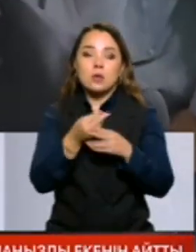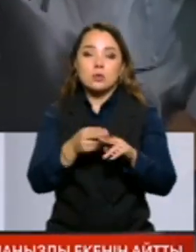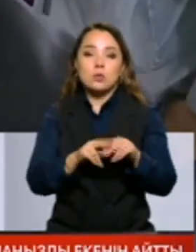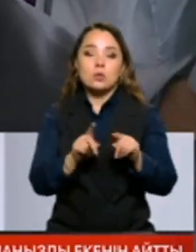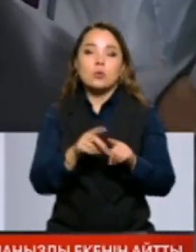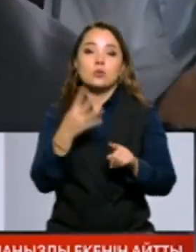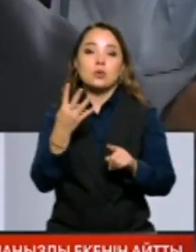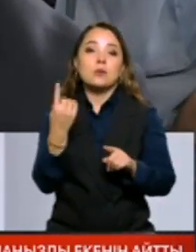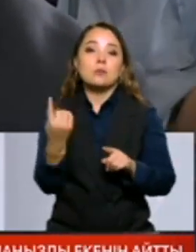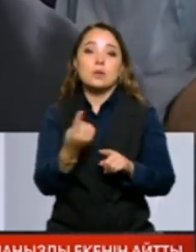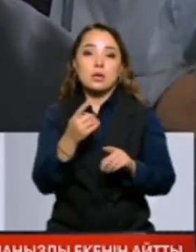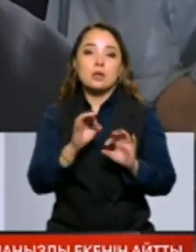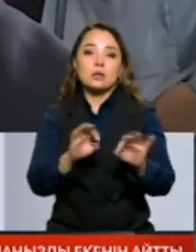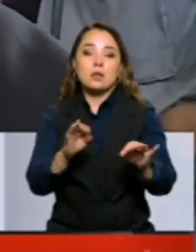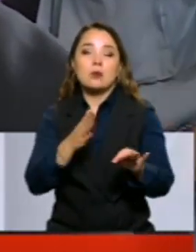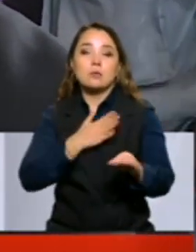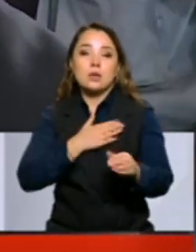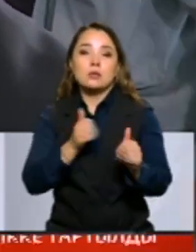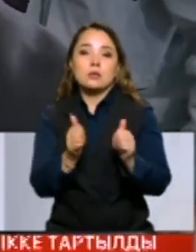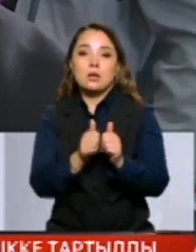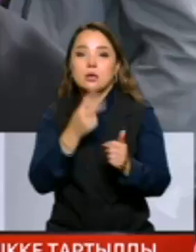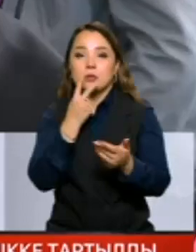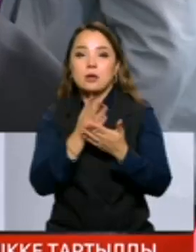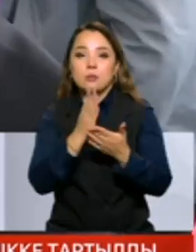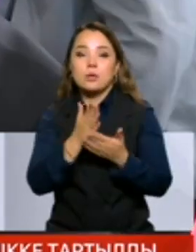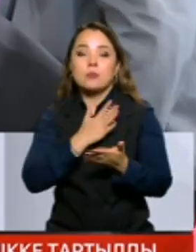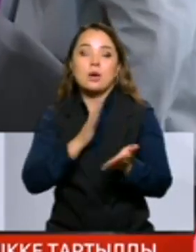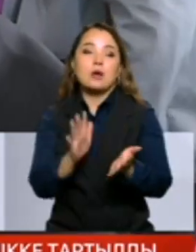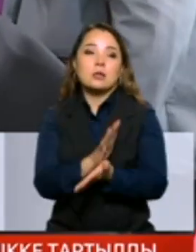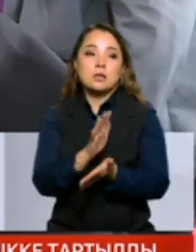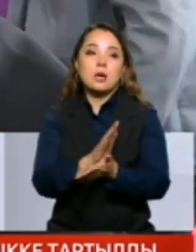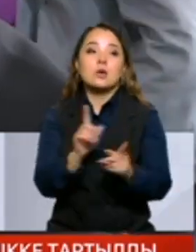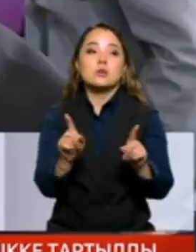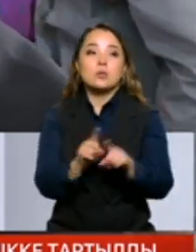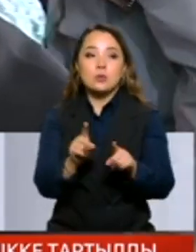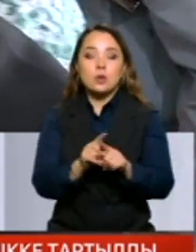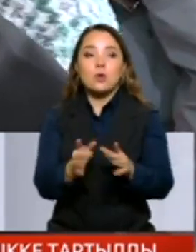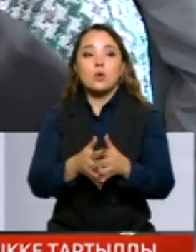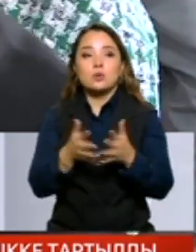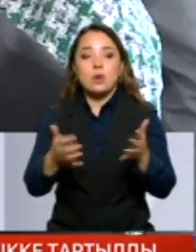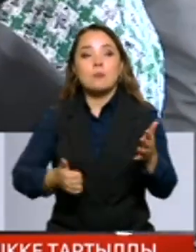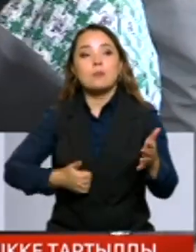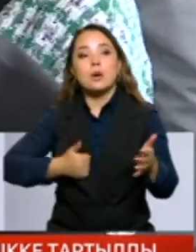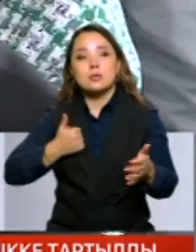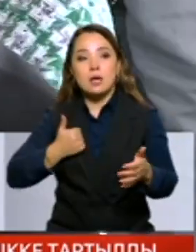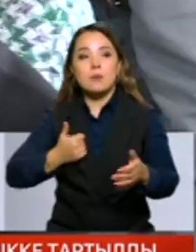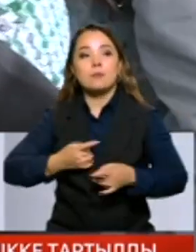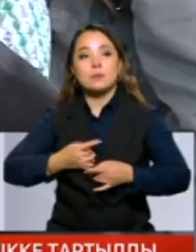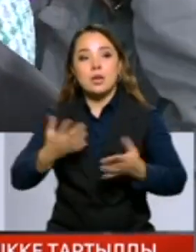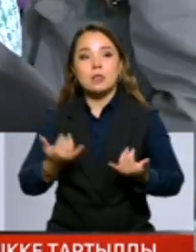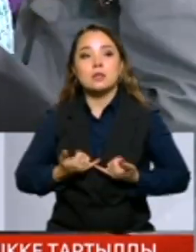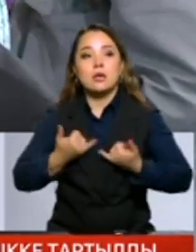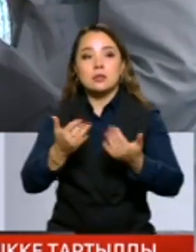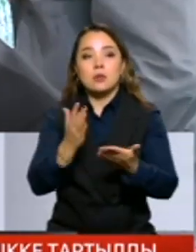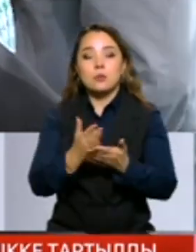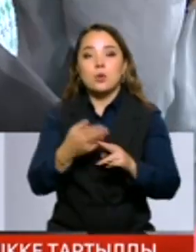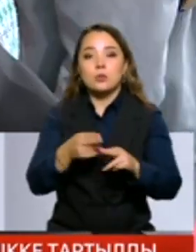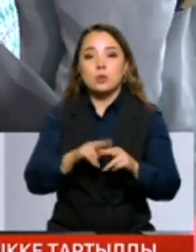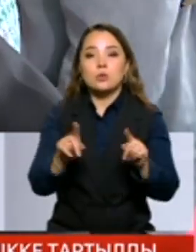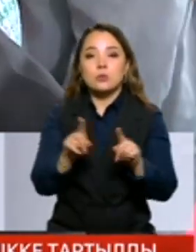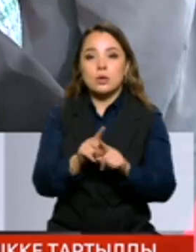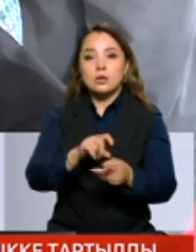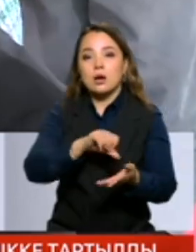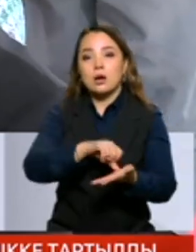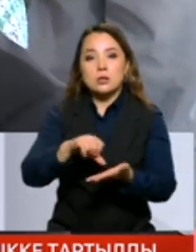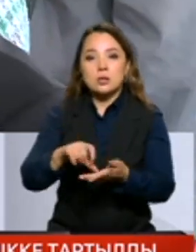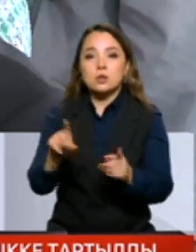Осы төрттің бірі болып аталады. Мен үшін де, менің газетім үшін де үлкен мақтаныш, үлкен мерей. Сондықтан осындай мерейлі байқауға